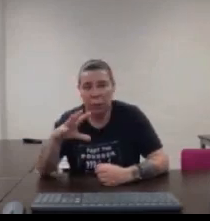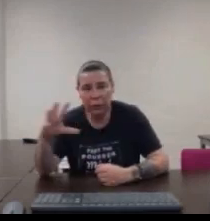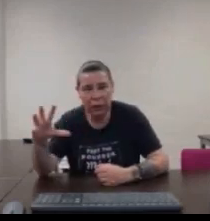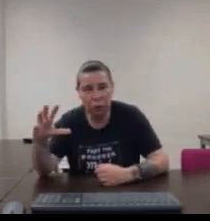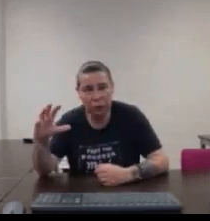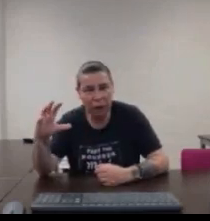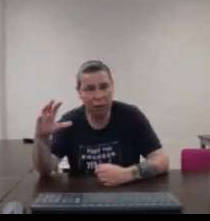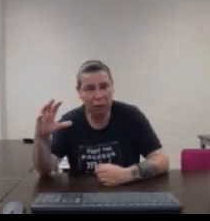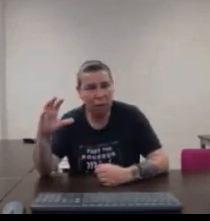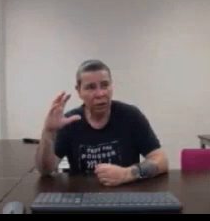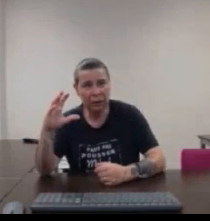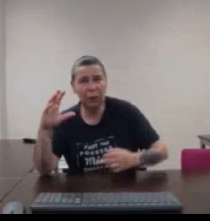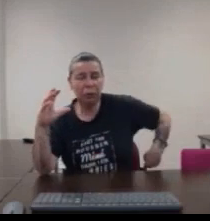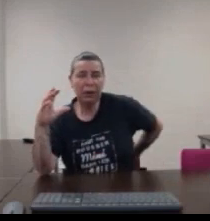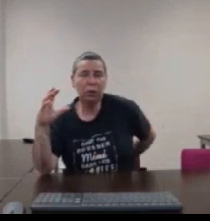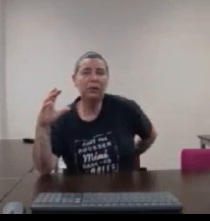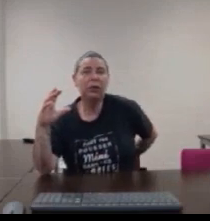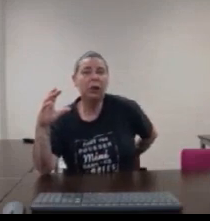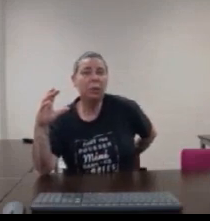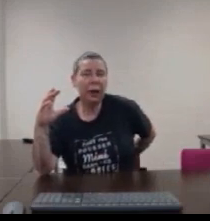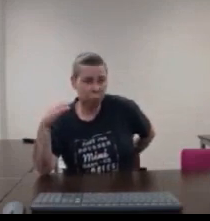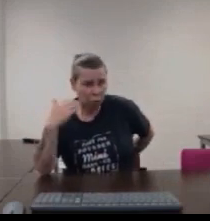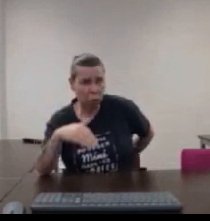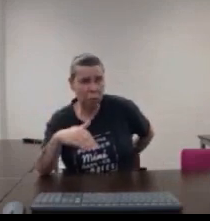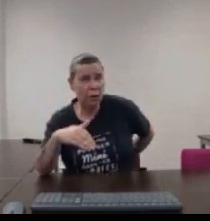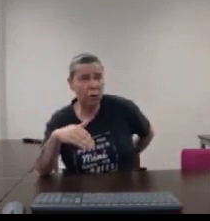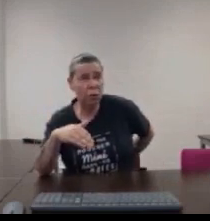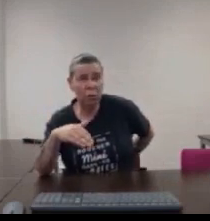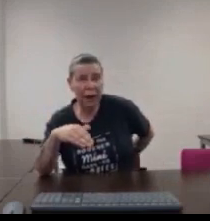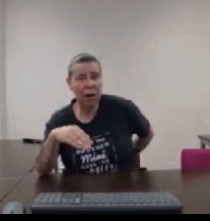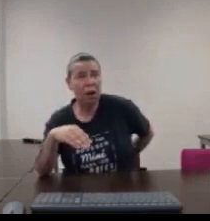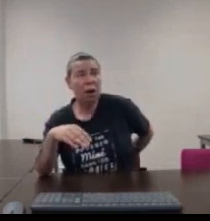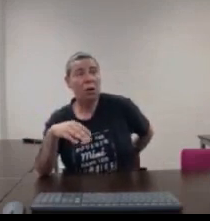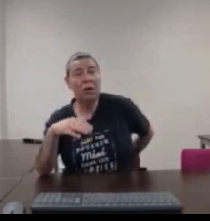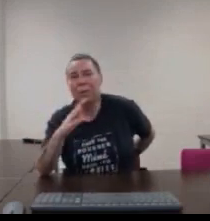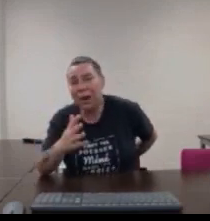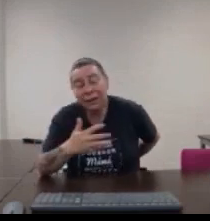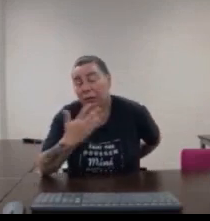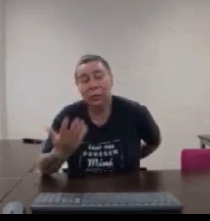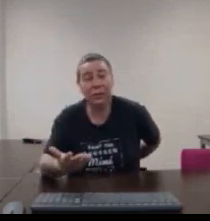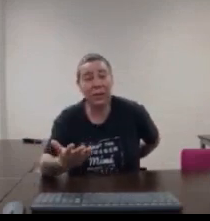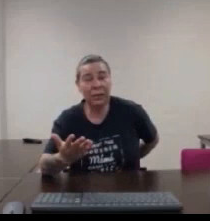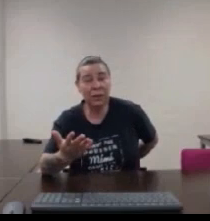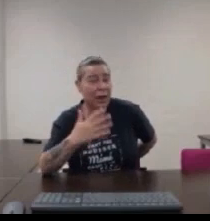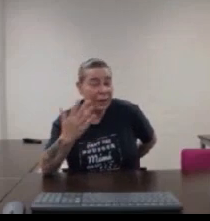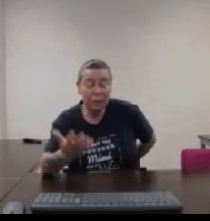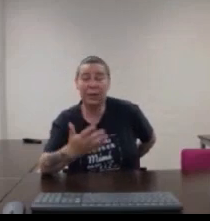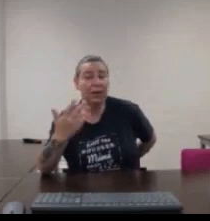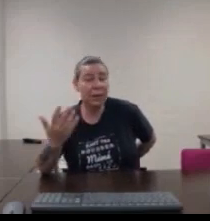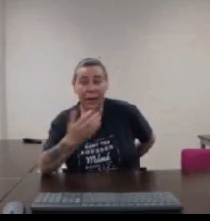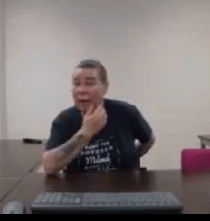loin, il y a aussi des coussins qui peuvent se mettre au niveau des lombaires pour combler le creux lombaire. Là, pareil, si vous avez un siège